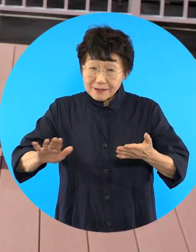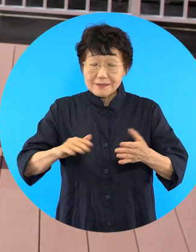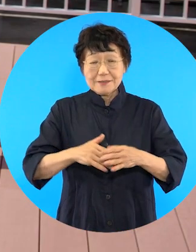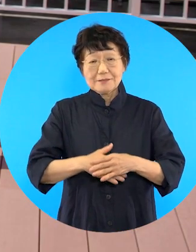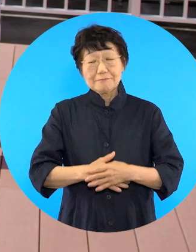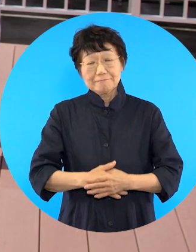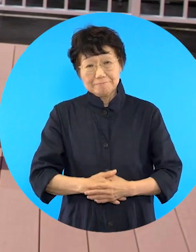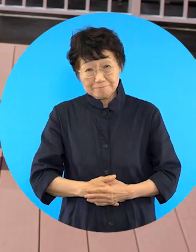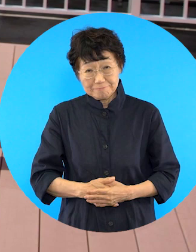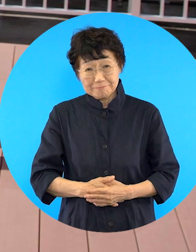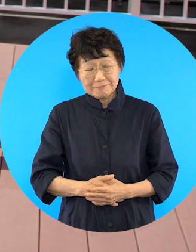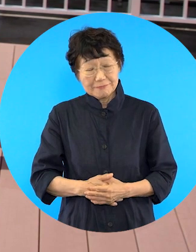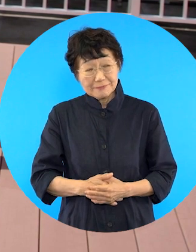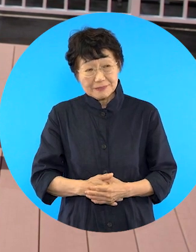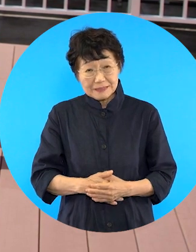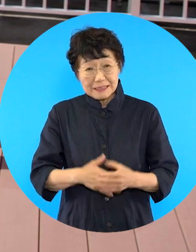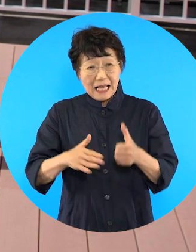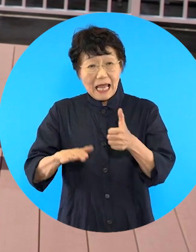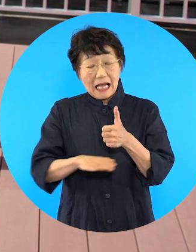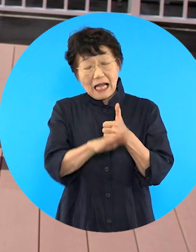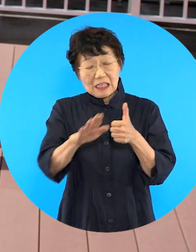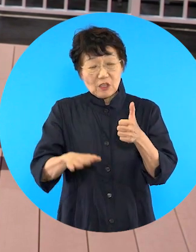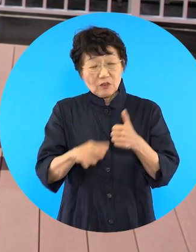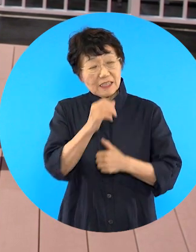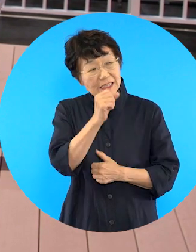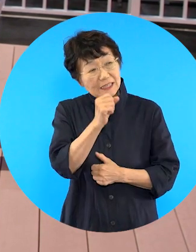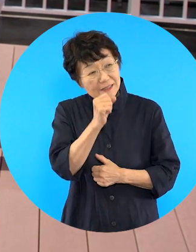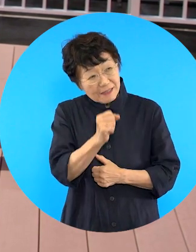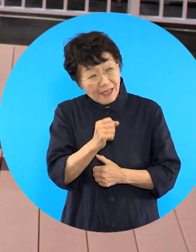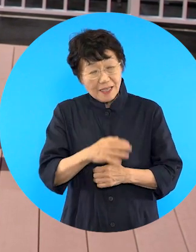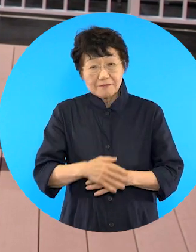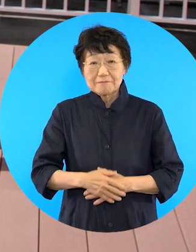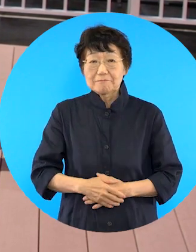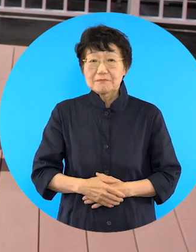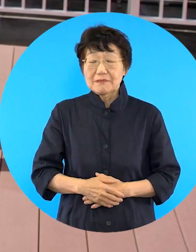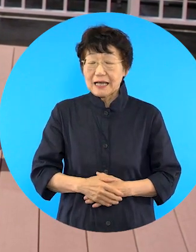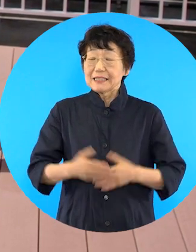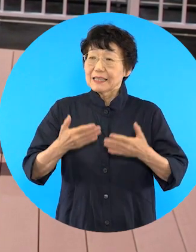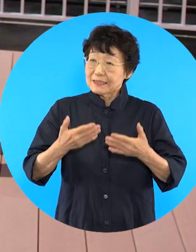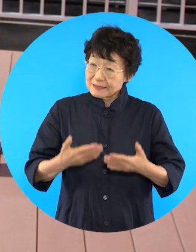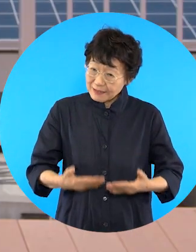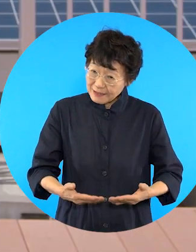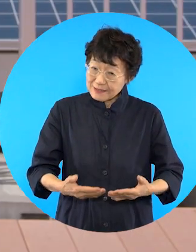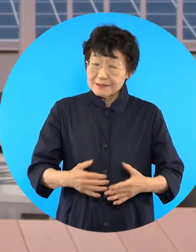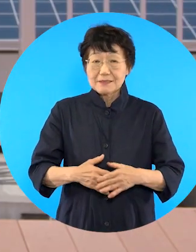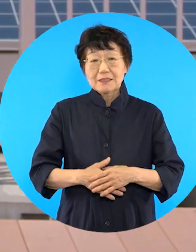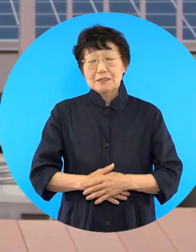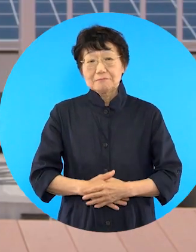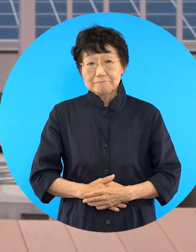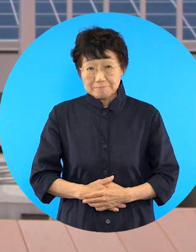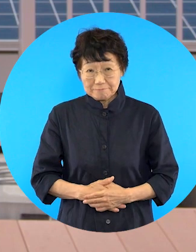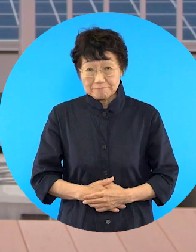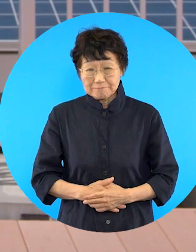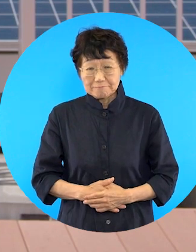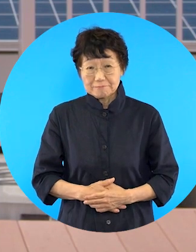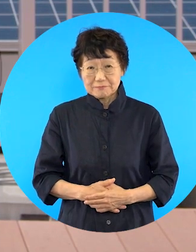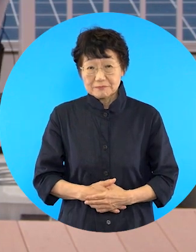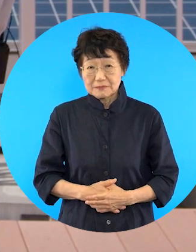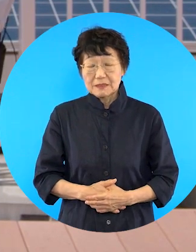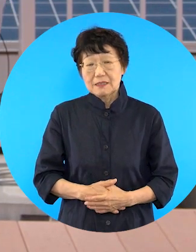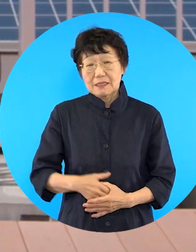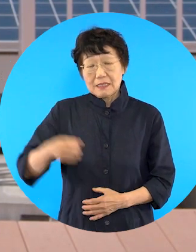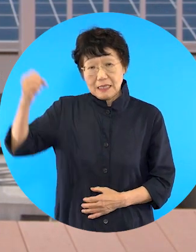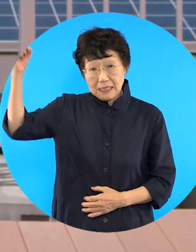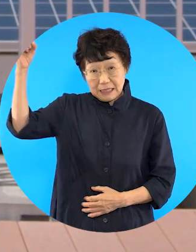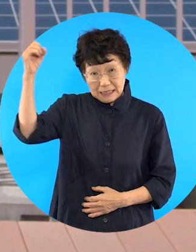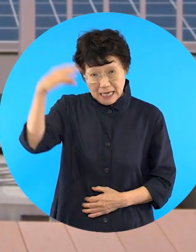ということになります。 しっかりと環境に優しく、 ね、そうですね、はい、無害化して、出しています。 そしてこちらは、 はい、こ